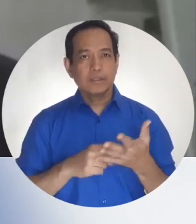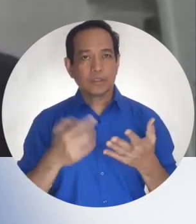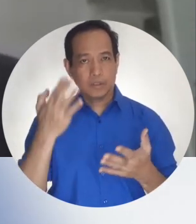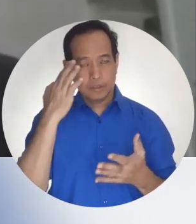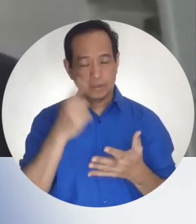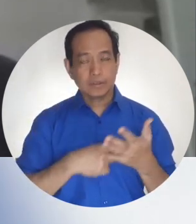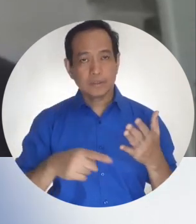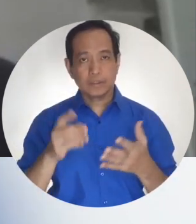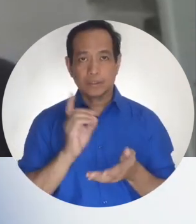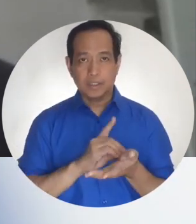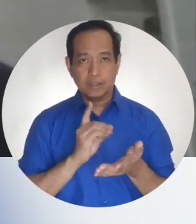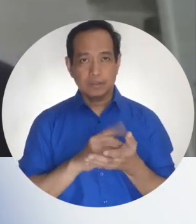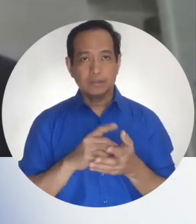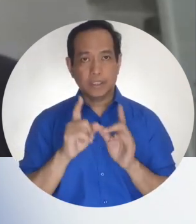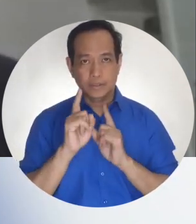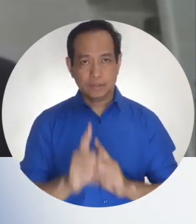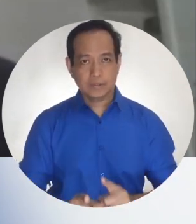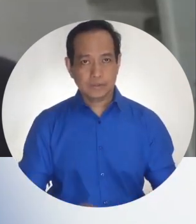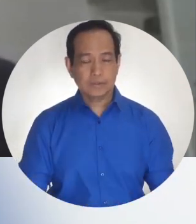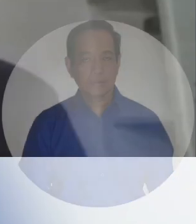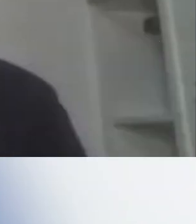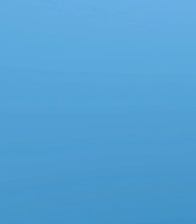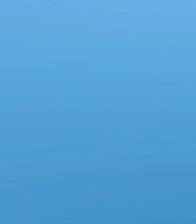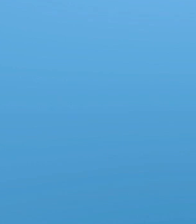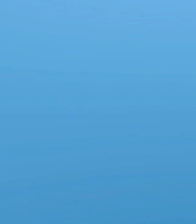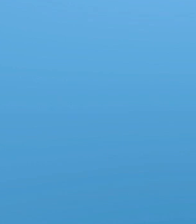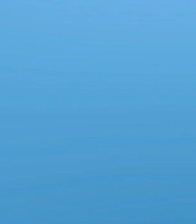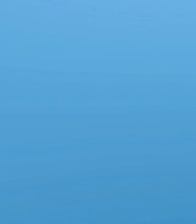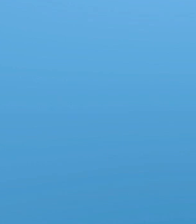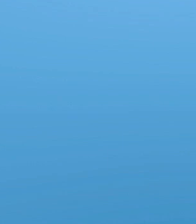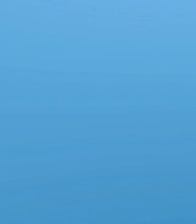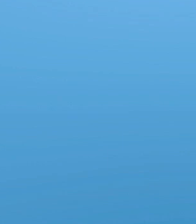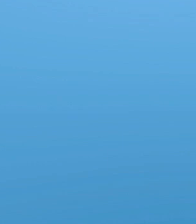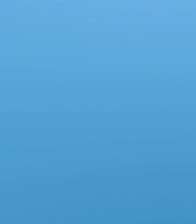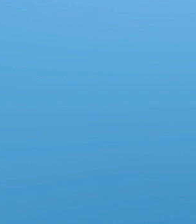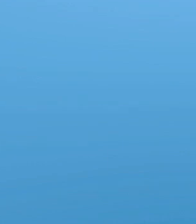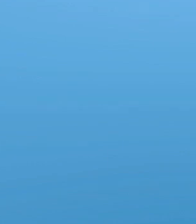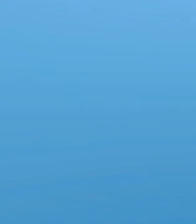ito mula sa isang eksperto sa sagot ni Doc.